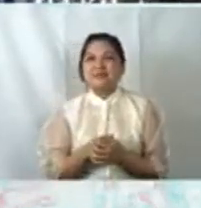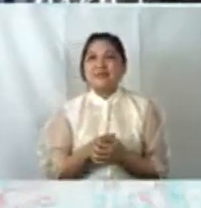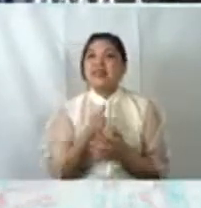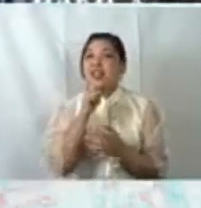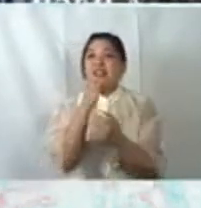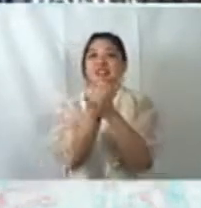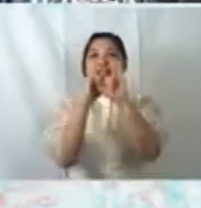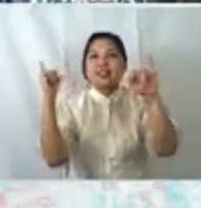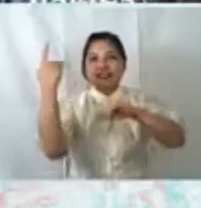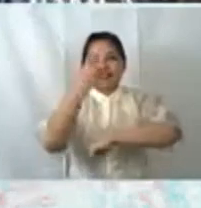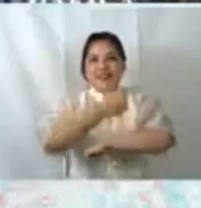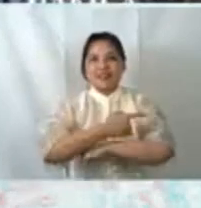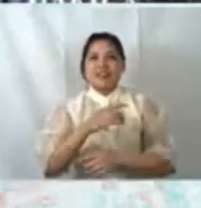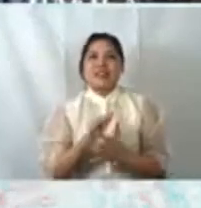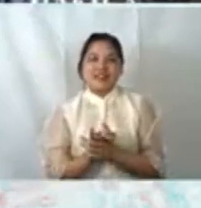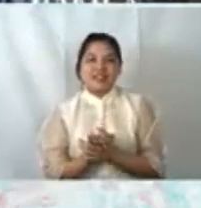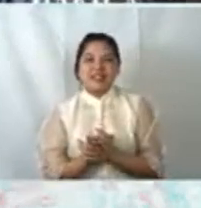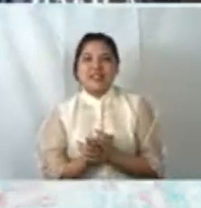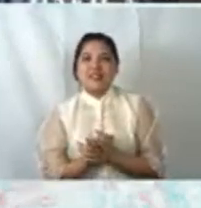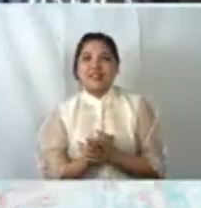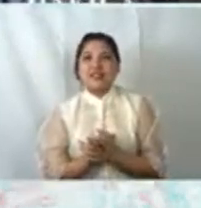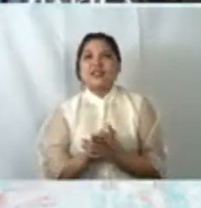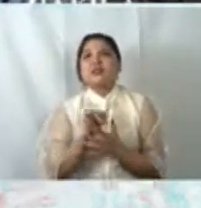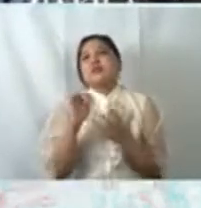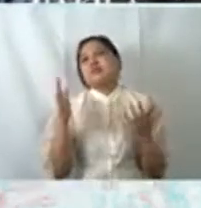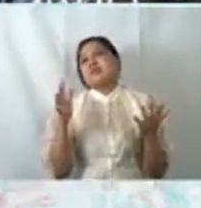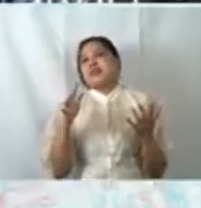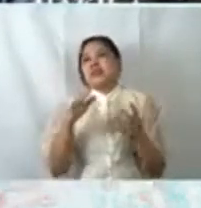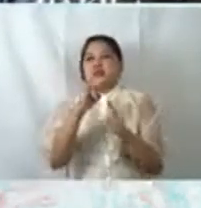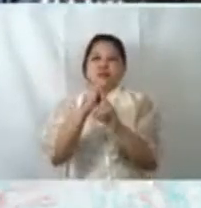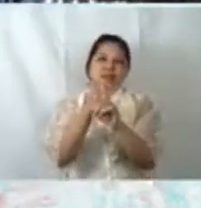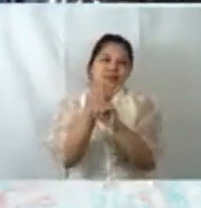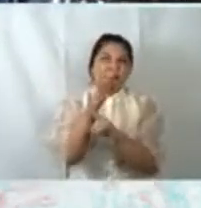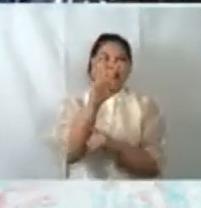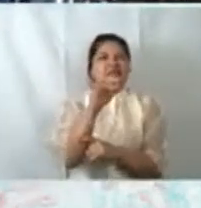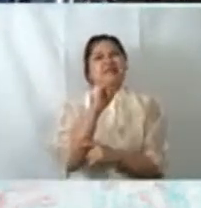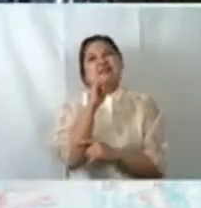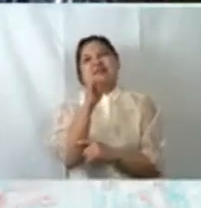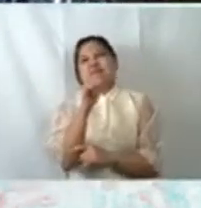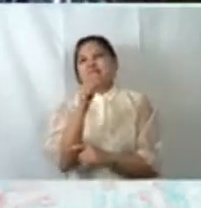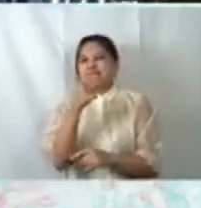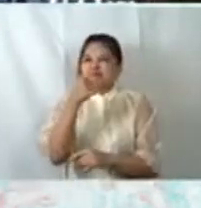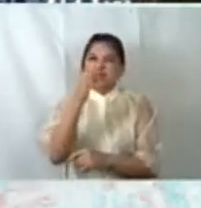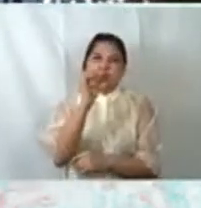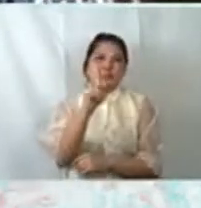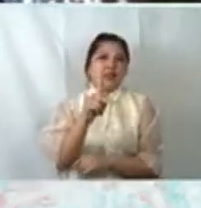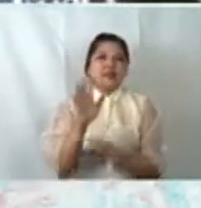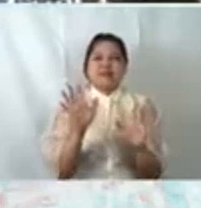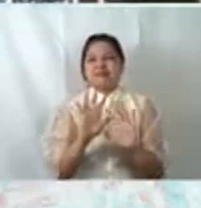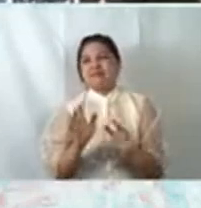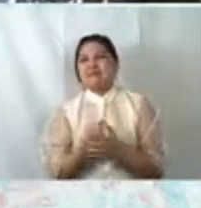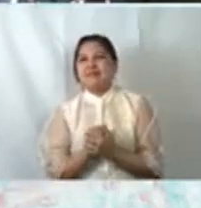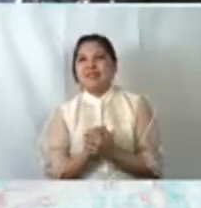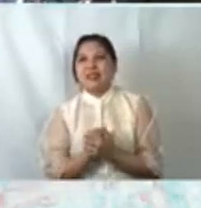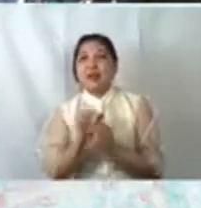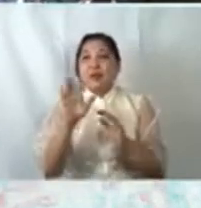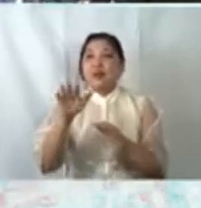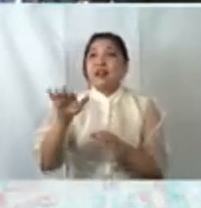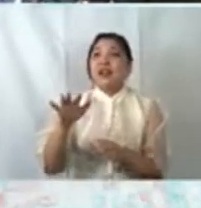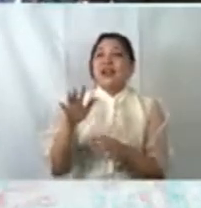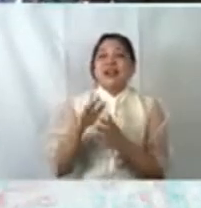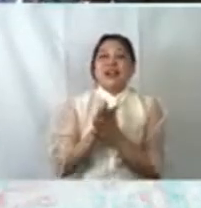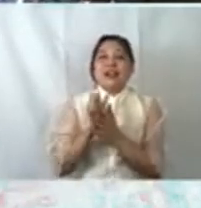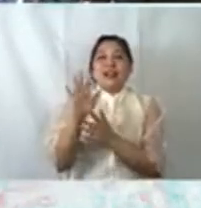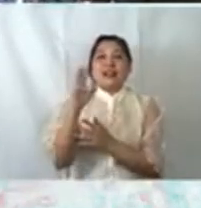So, logistically speaking, hindi maganda yung July 4 na Independence Day natin. Uy, binabati ko yung nanay ko, si Bill